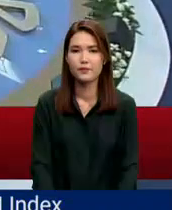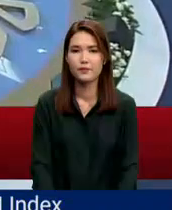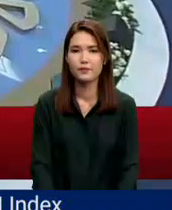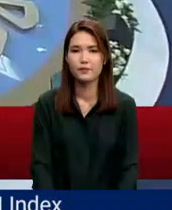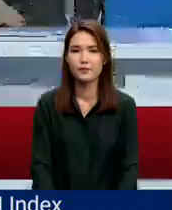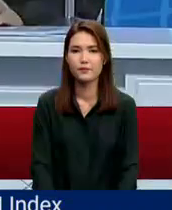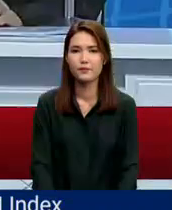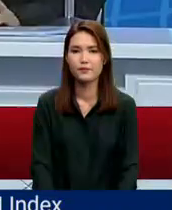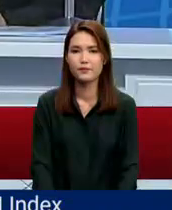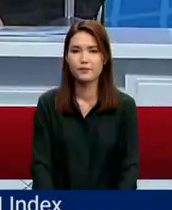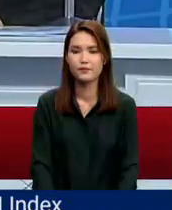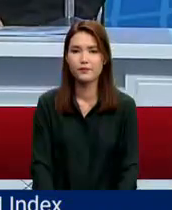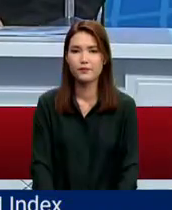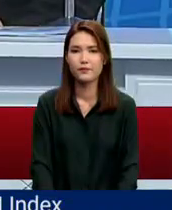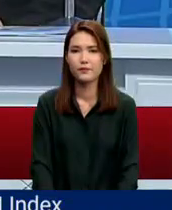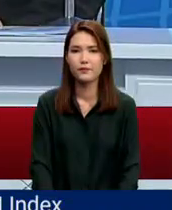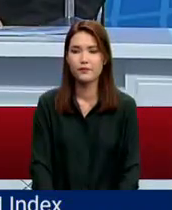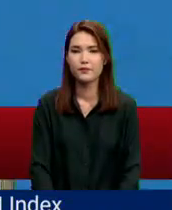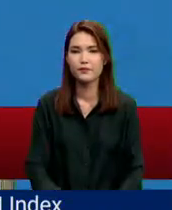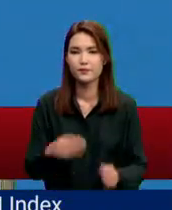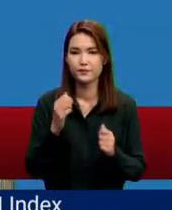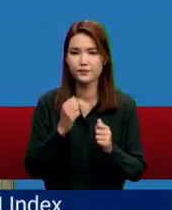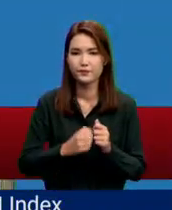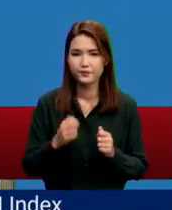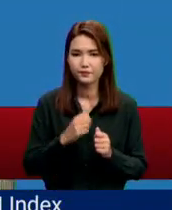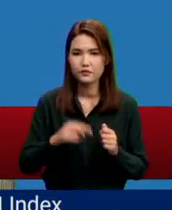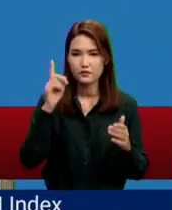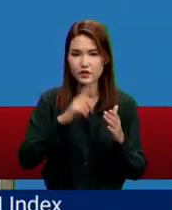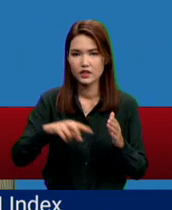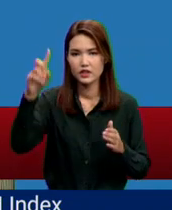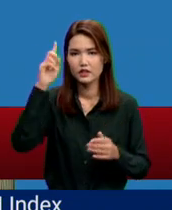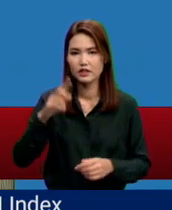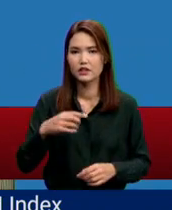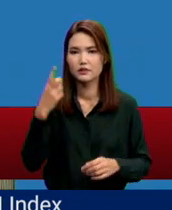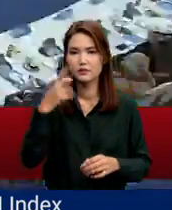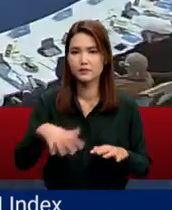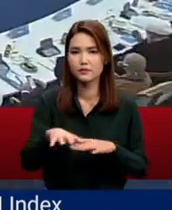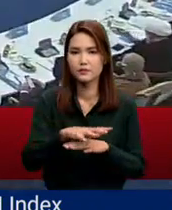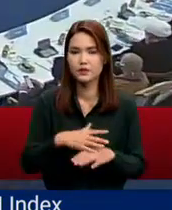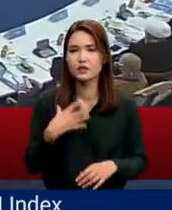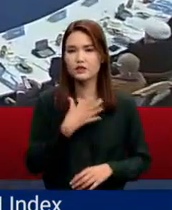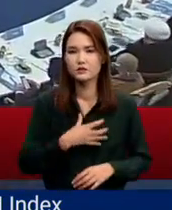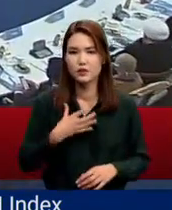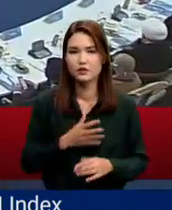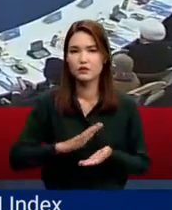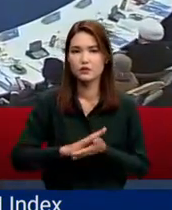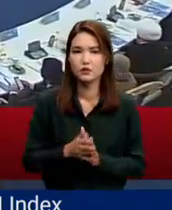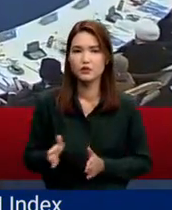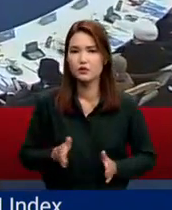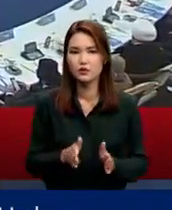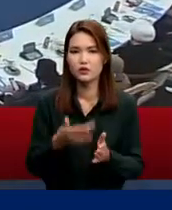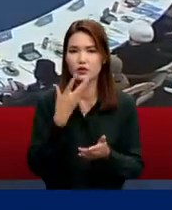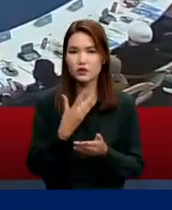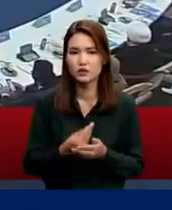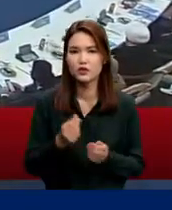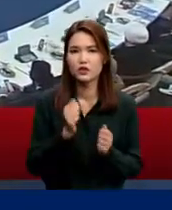Our forum has taken place at the unique. Мен дин көшбасшылары рухани және технологиялық дамуды қатар әрі